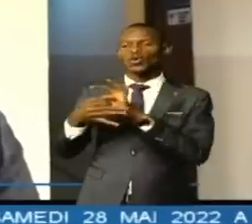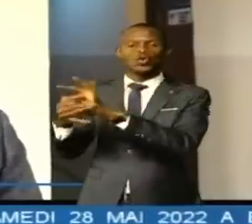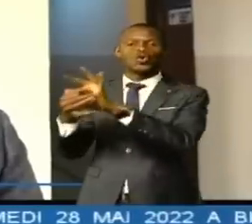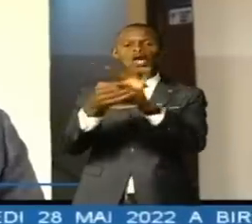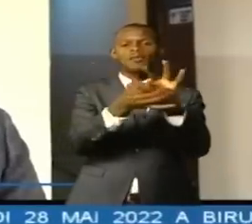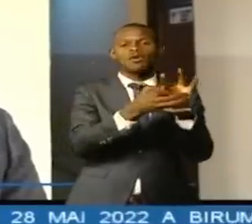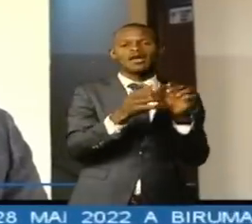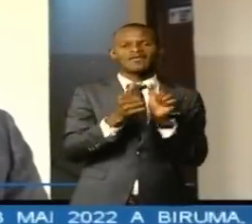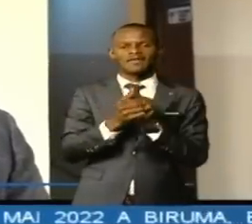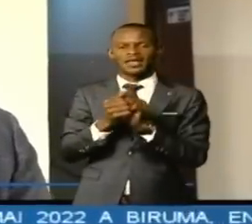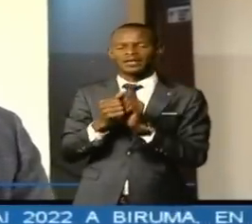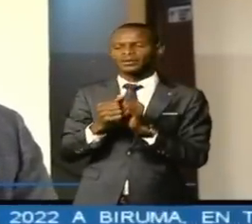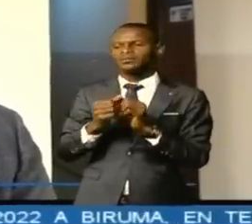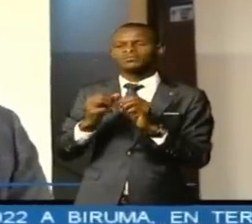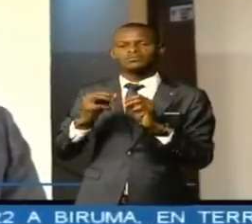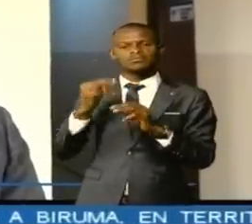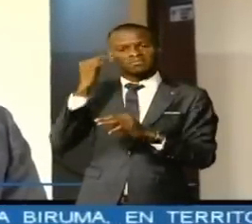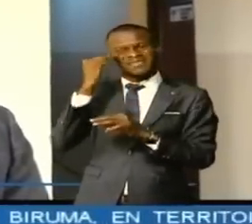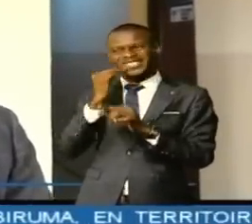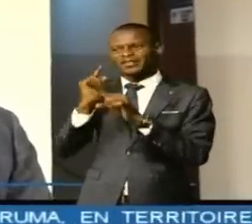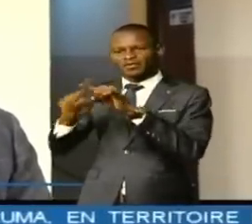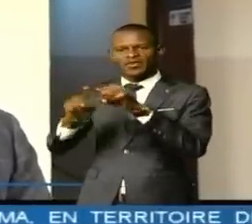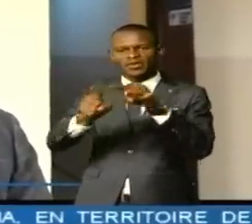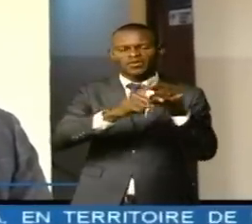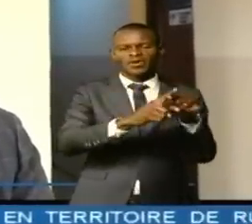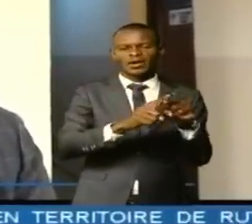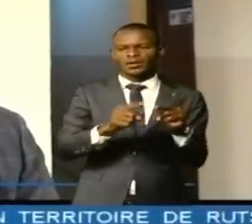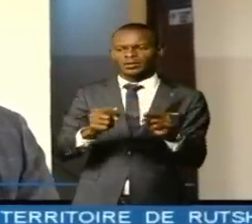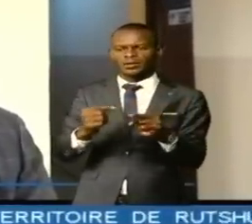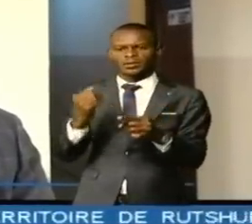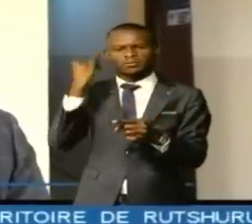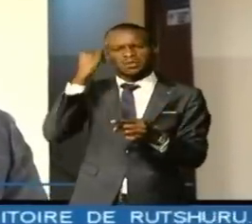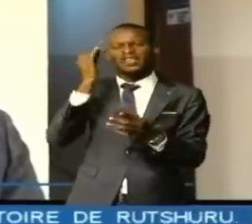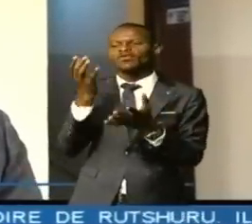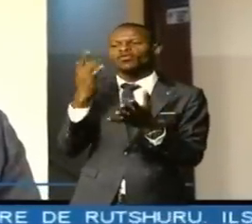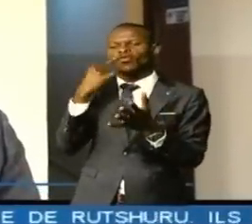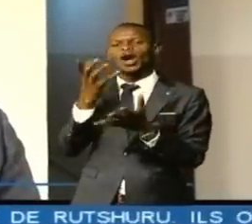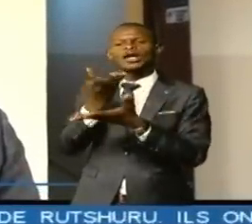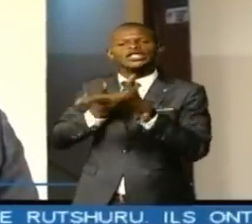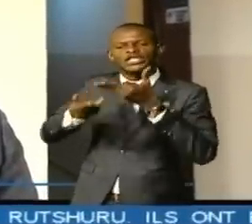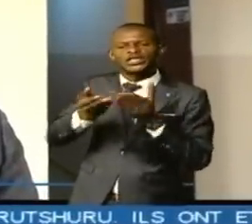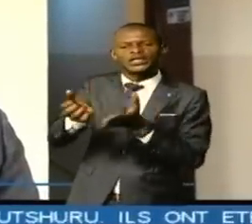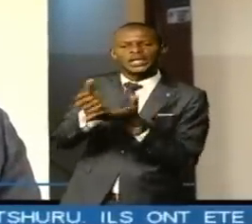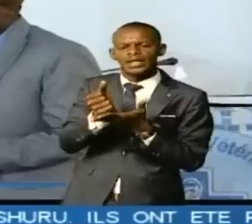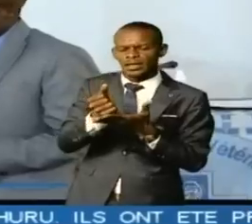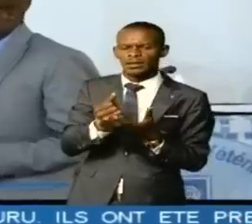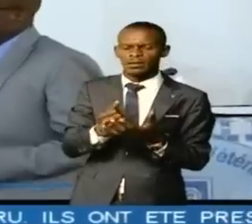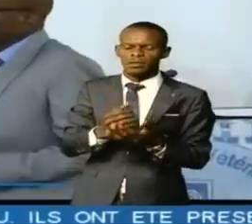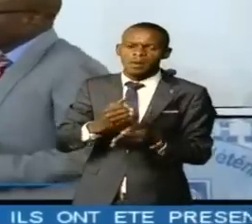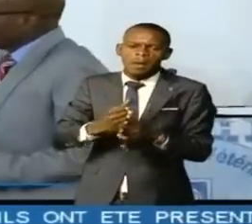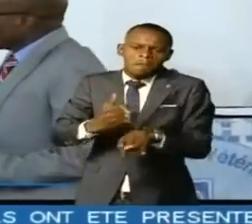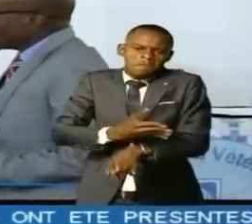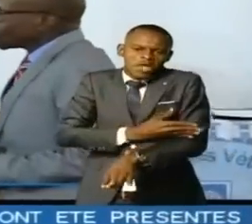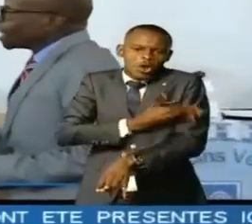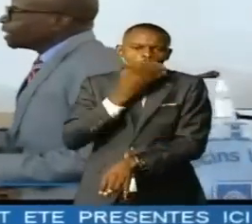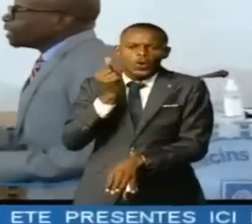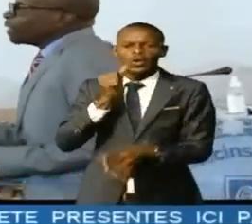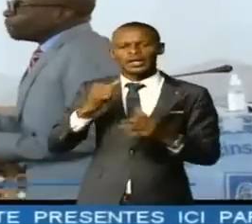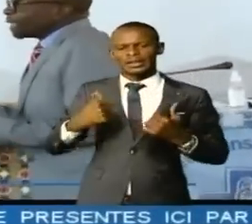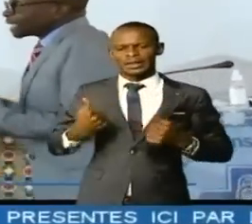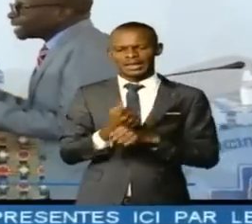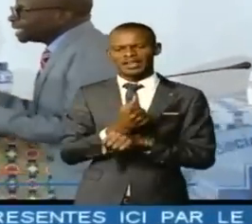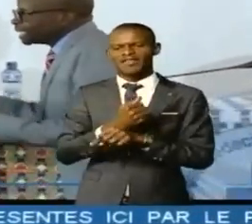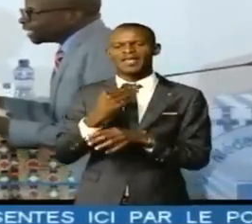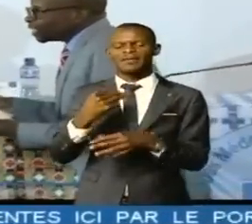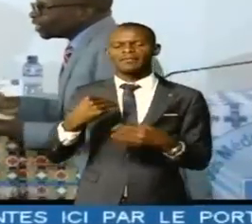permettre d'améliorer le traitement et par conséquent le travail des médecins vétérinaires sur le terrain. Un mémorandum a été